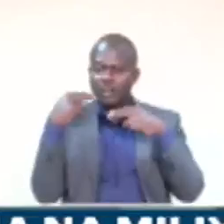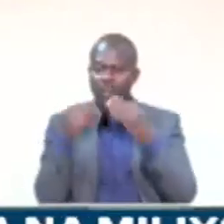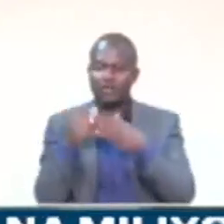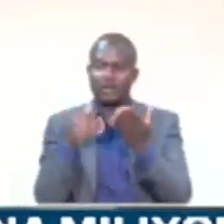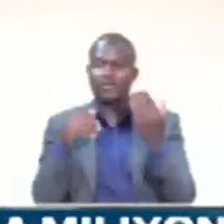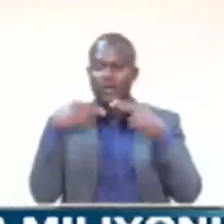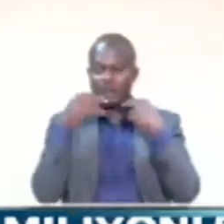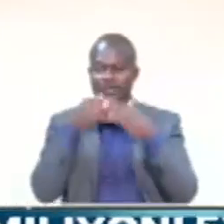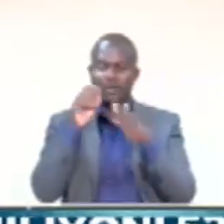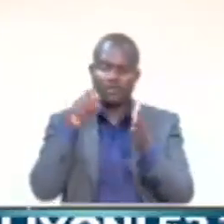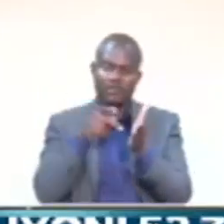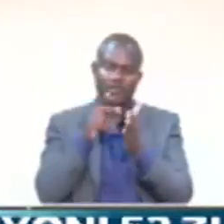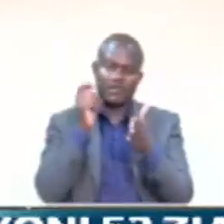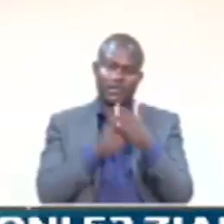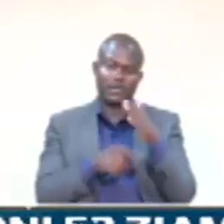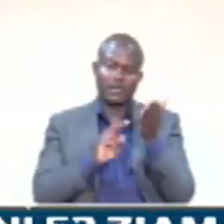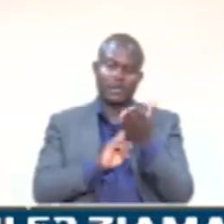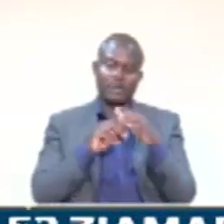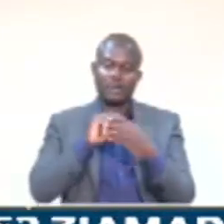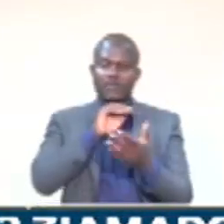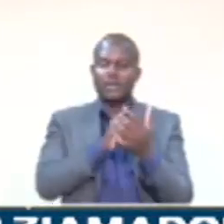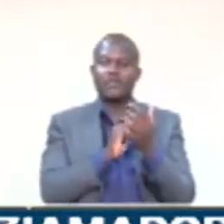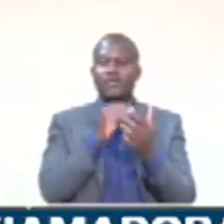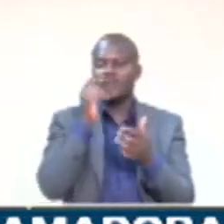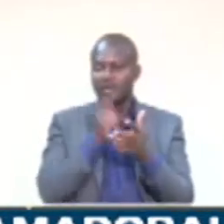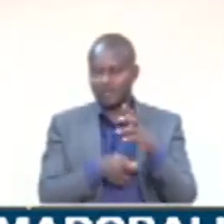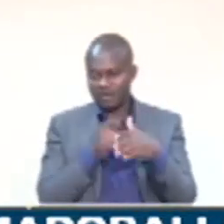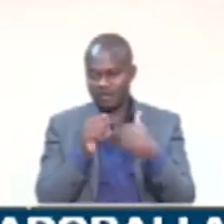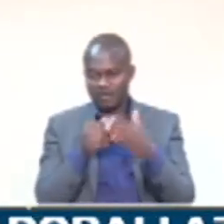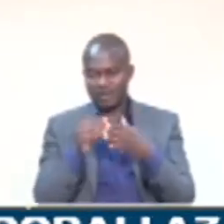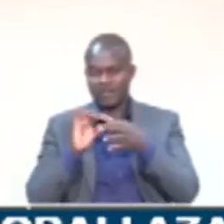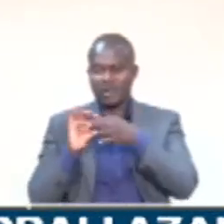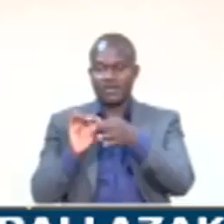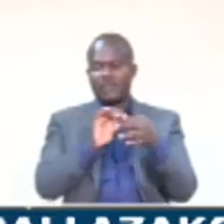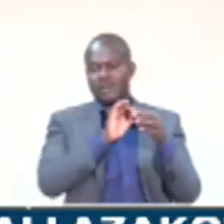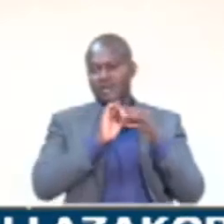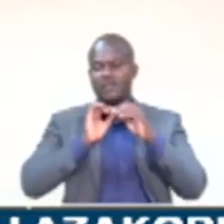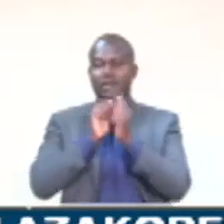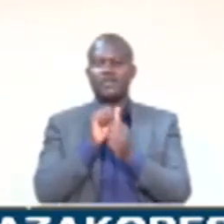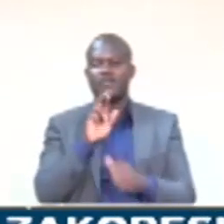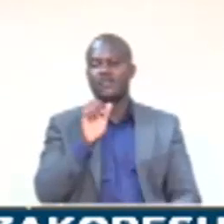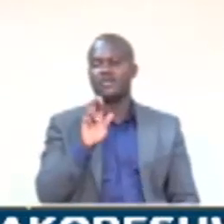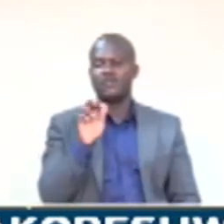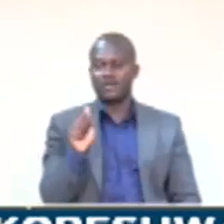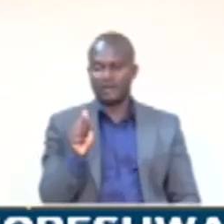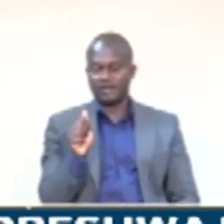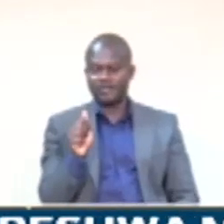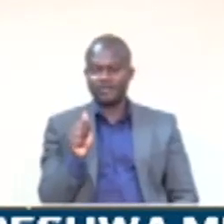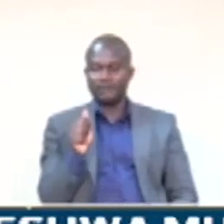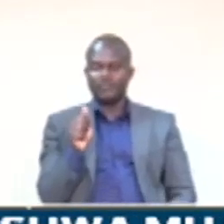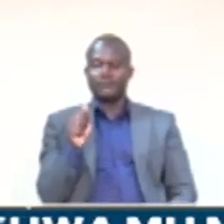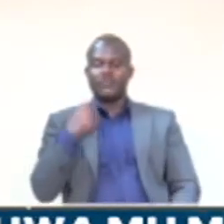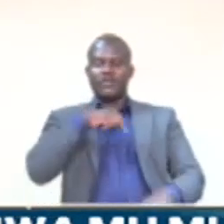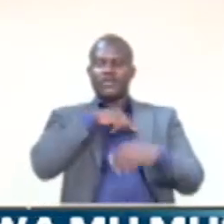iyo hoteli irasora dukoresheje ikigo cy'imisoro n'amahoro dufatanyije na Narura.